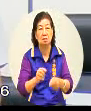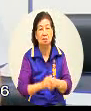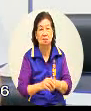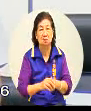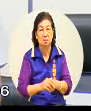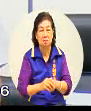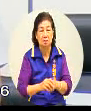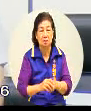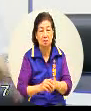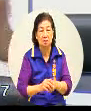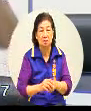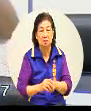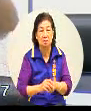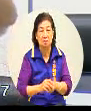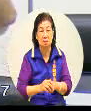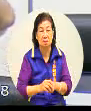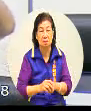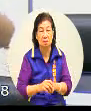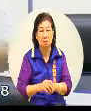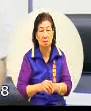适当啦。